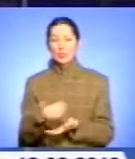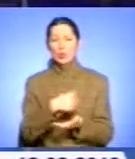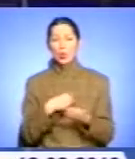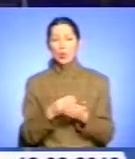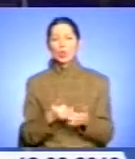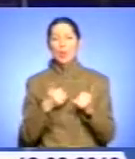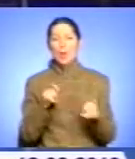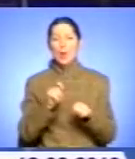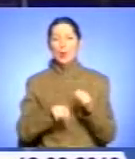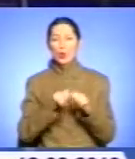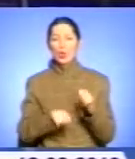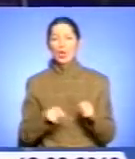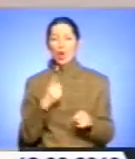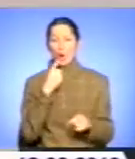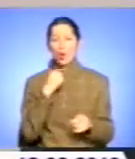спеціальній референс-лабораторії.